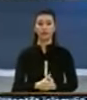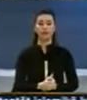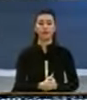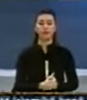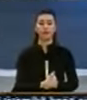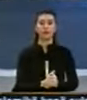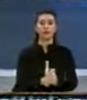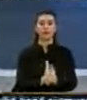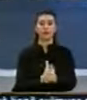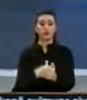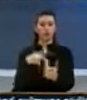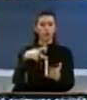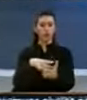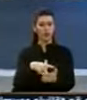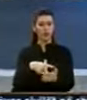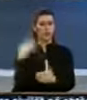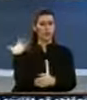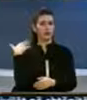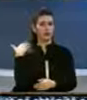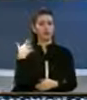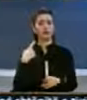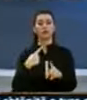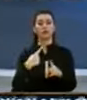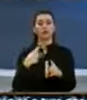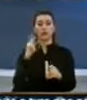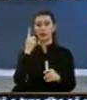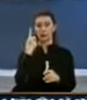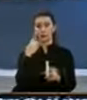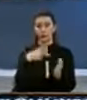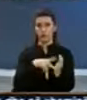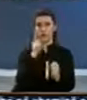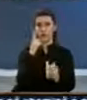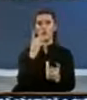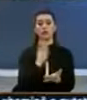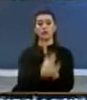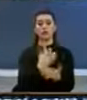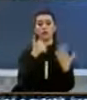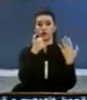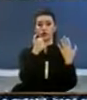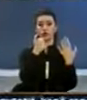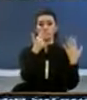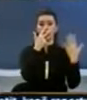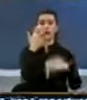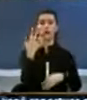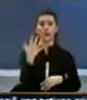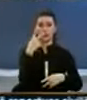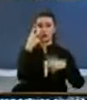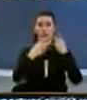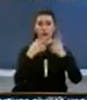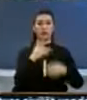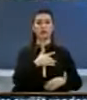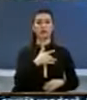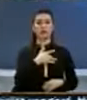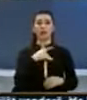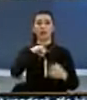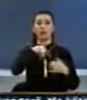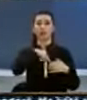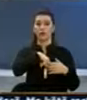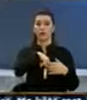ju them që në vitin 2011 ka bën në 635 koronografi, po për shkak kohës ju them që në